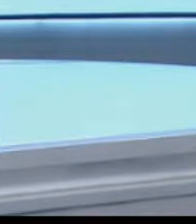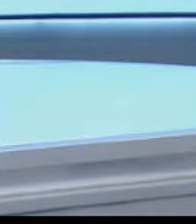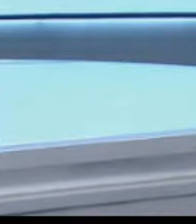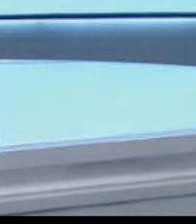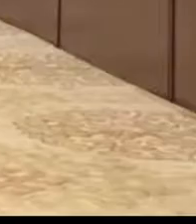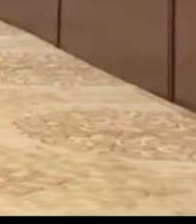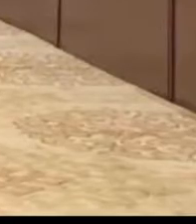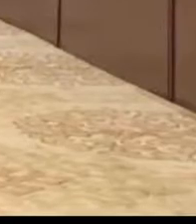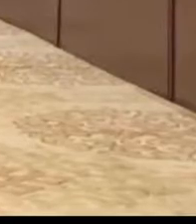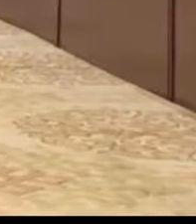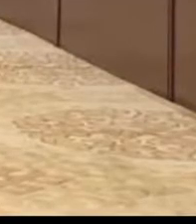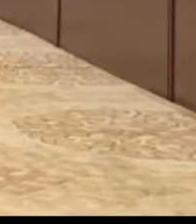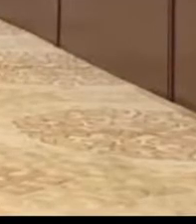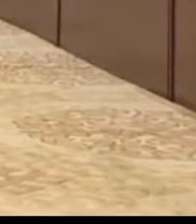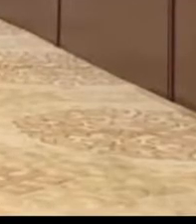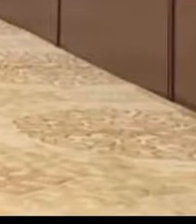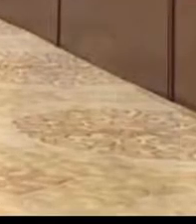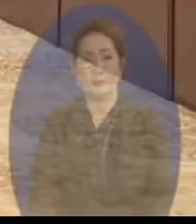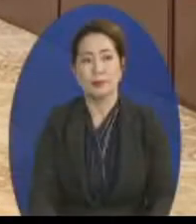байна.